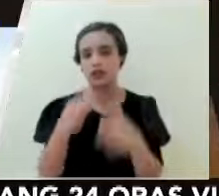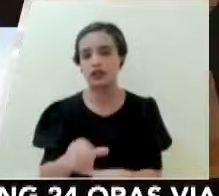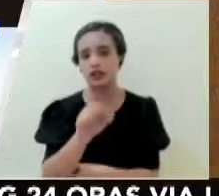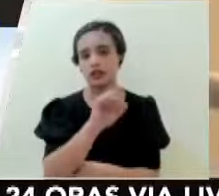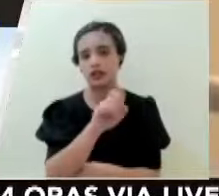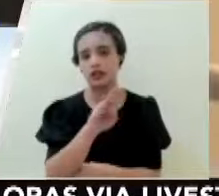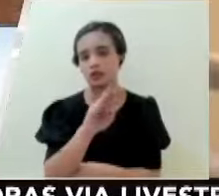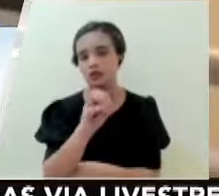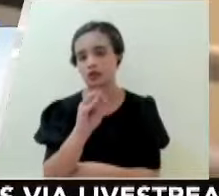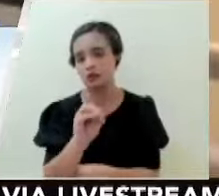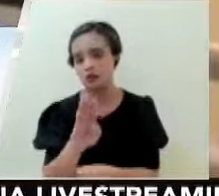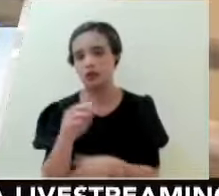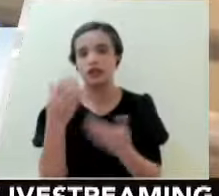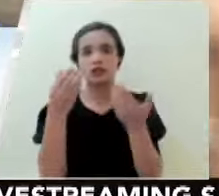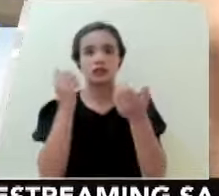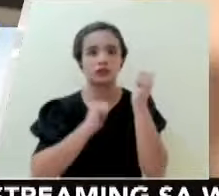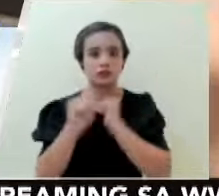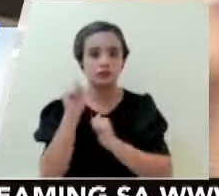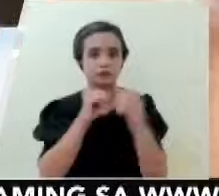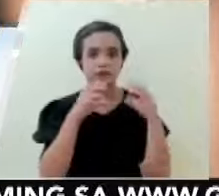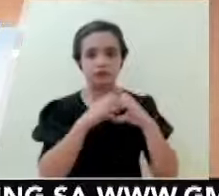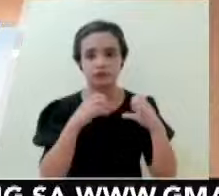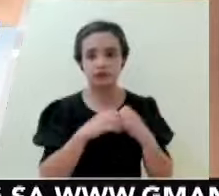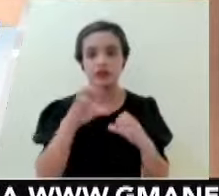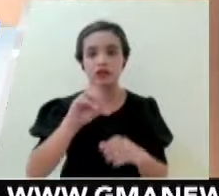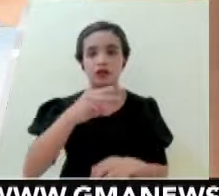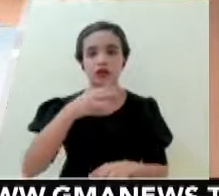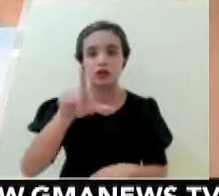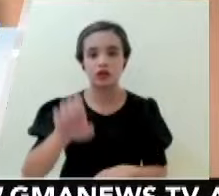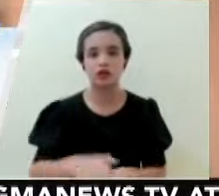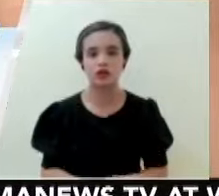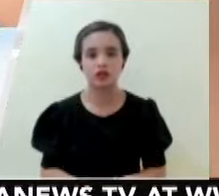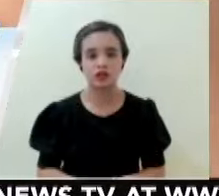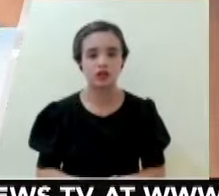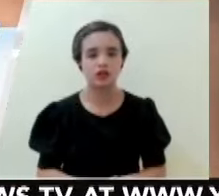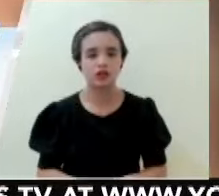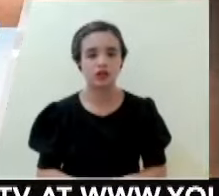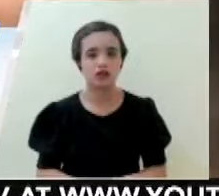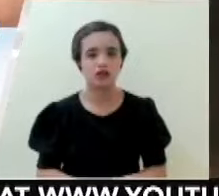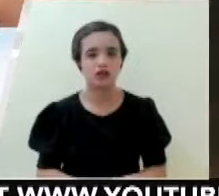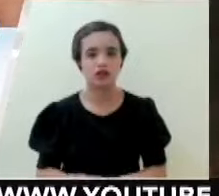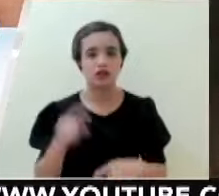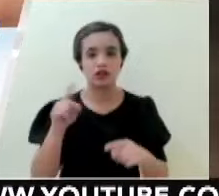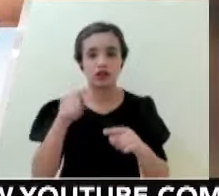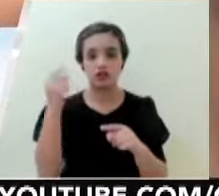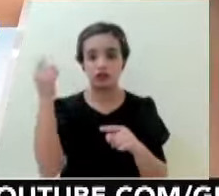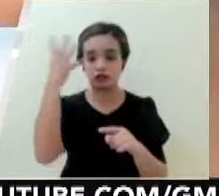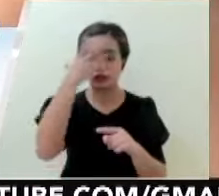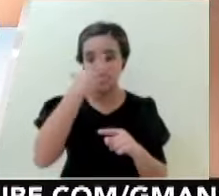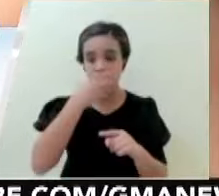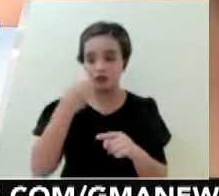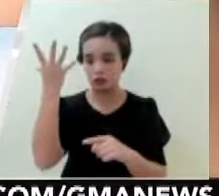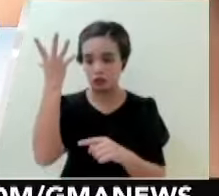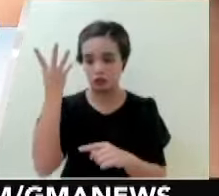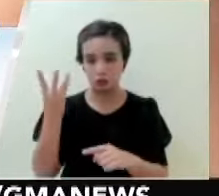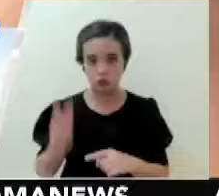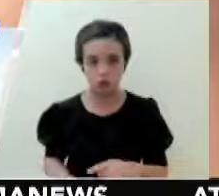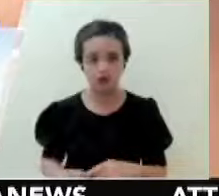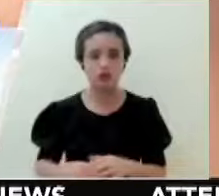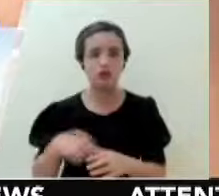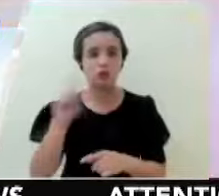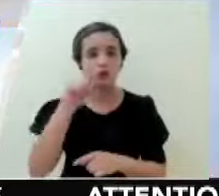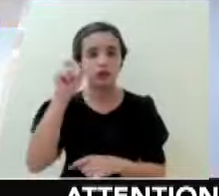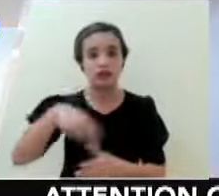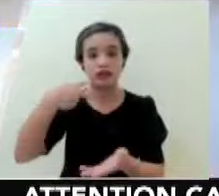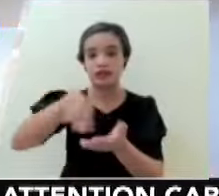Pangilinan Hwag niyo siyang ilag yung ganda dito nawawala ah ang ang kailangan sa sayaw na to eh